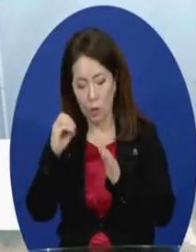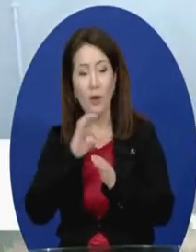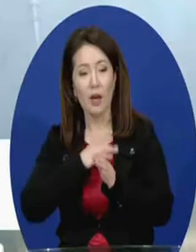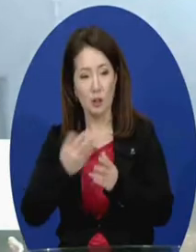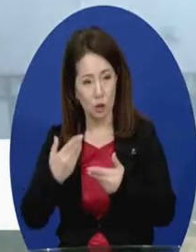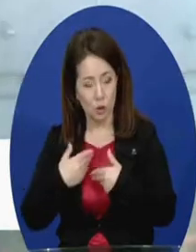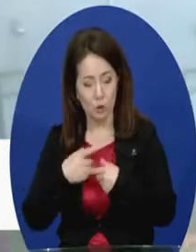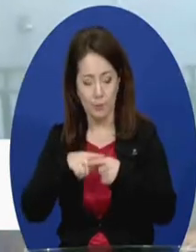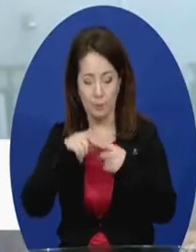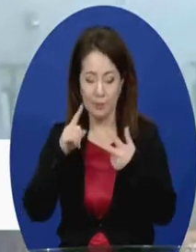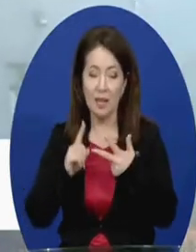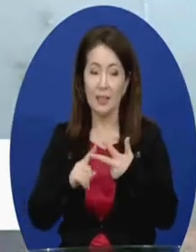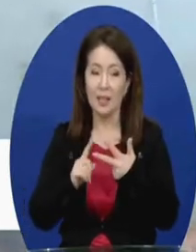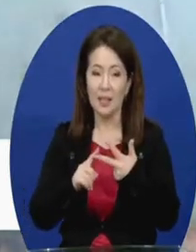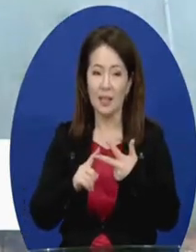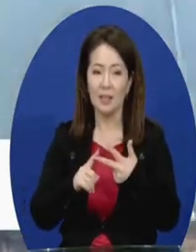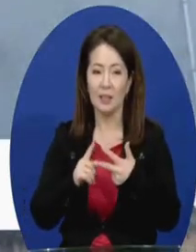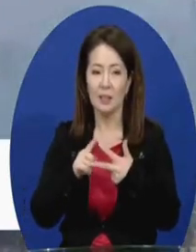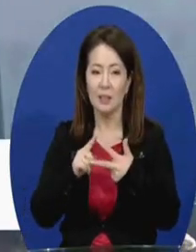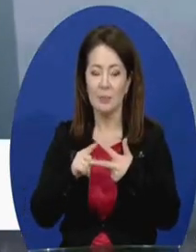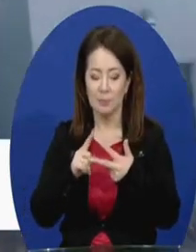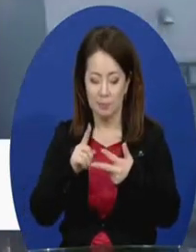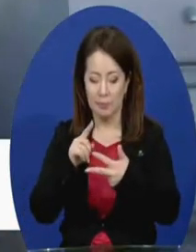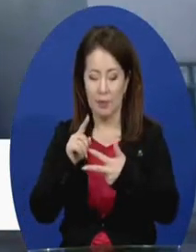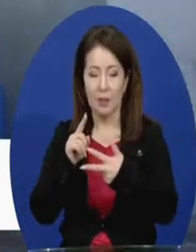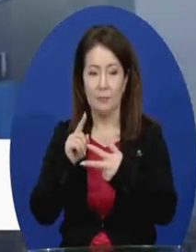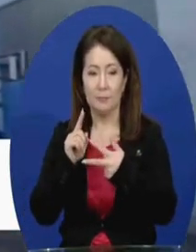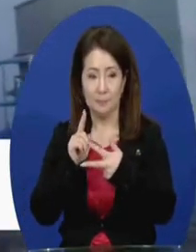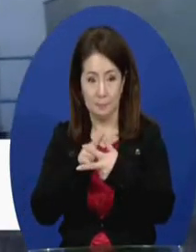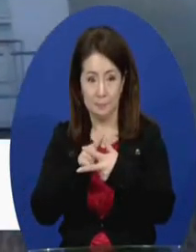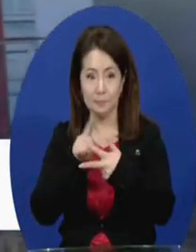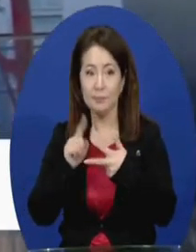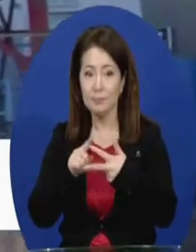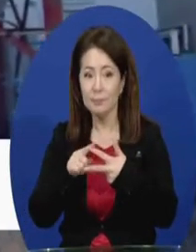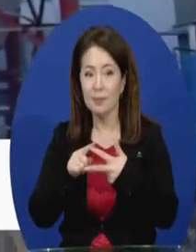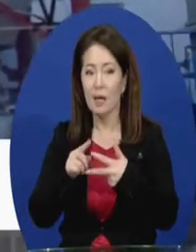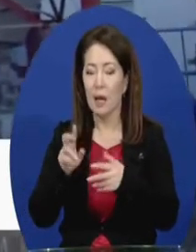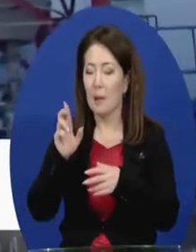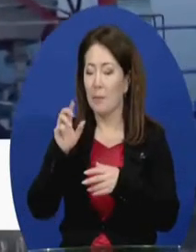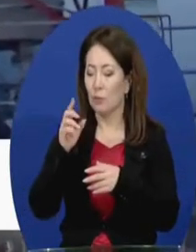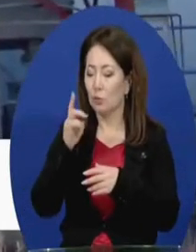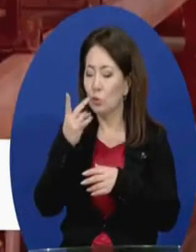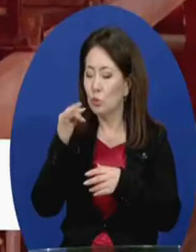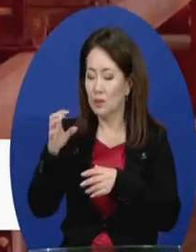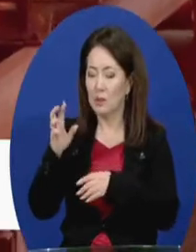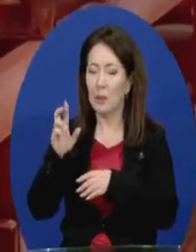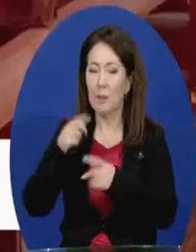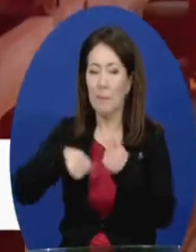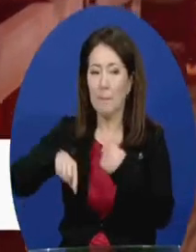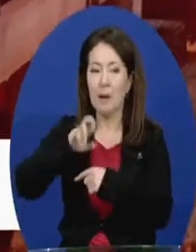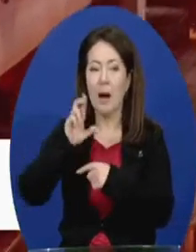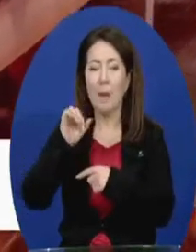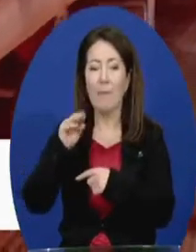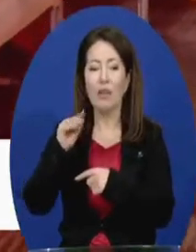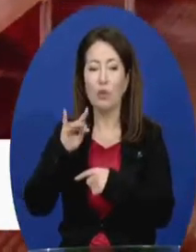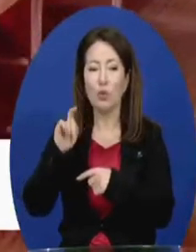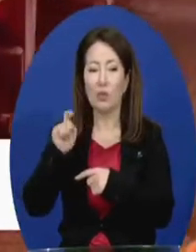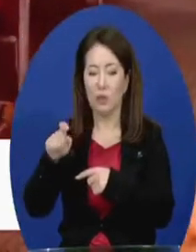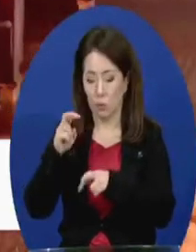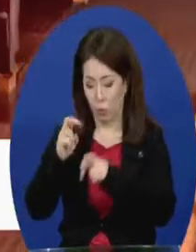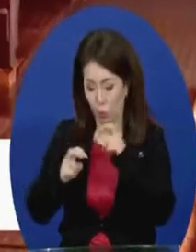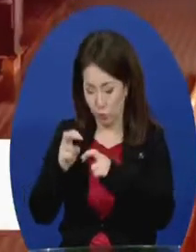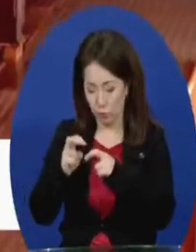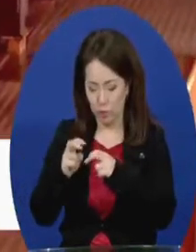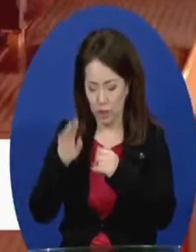байгаа. За дараагийн төсөл бол нүүс баяжуулах үйлдвэр. За баяжуулах үйлдвэр байж ээж ETT брэнд, нэмэн үртгэж гисэн бүтээгдэхүүн,